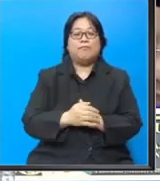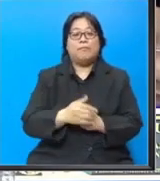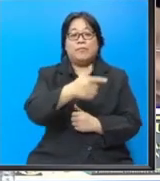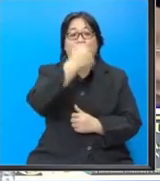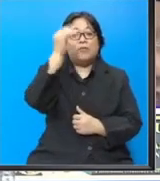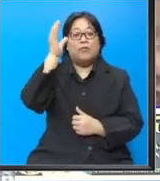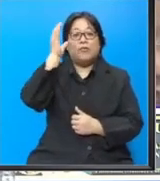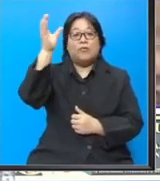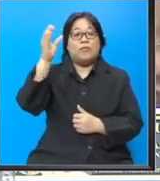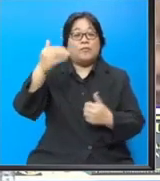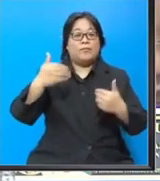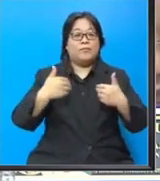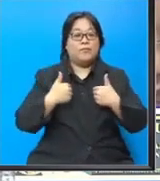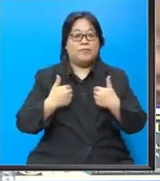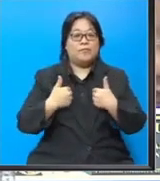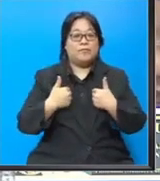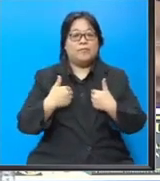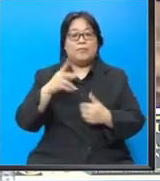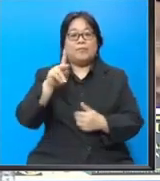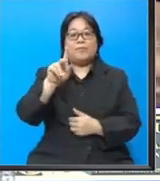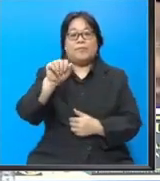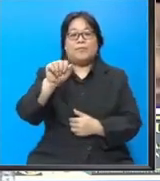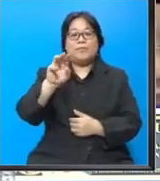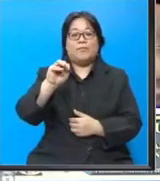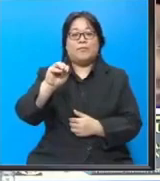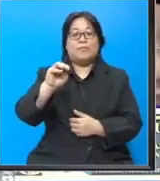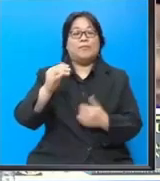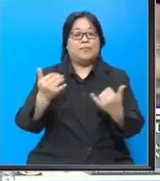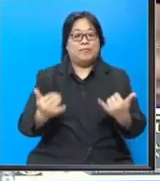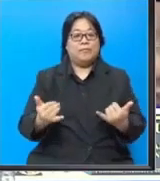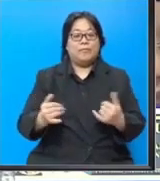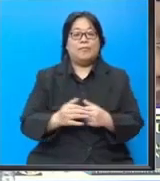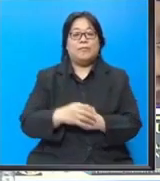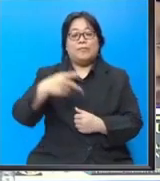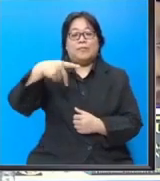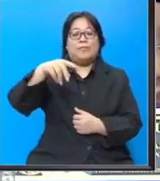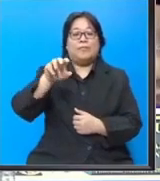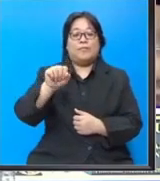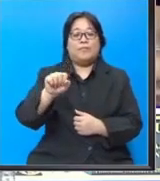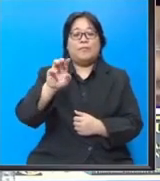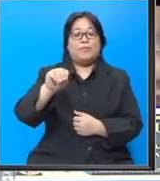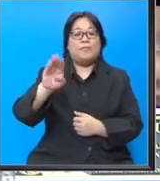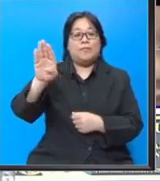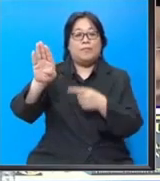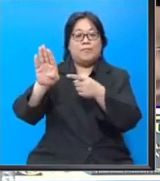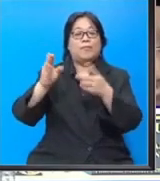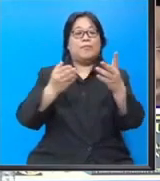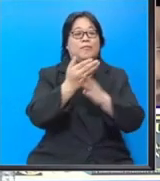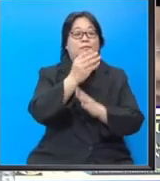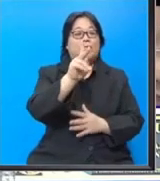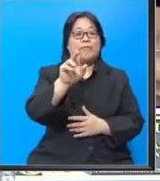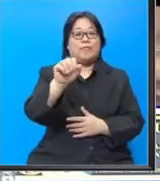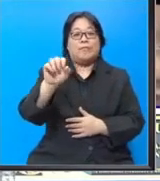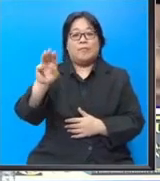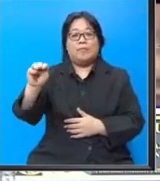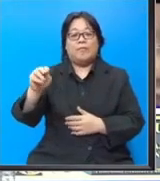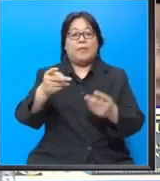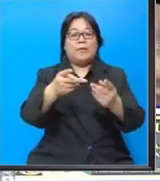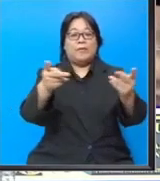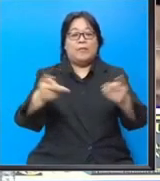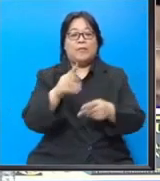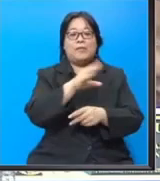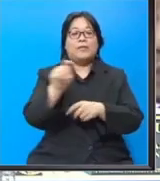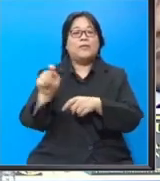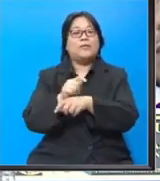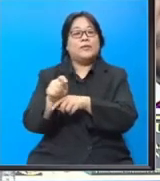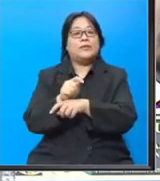konsep yang ada kepada gsmbest kami ataupun psmb melalui GSM yaitu please dan